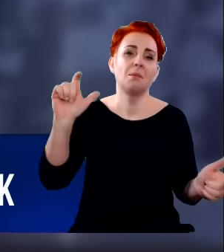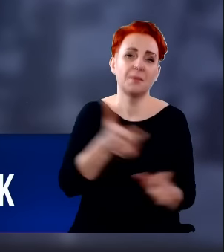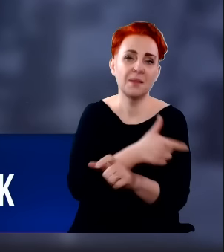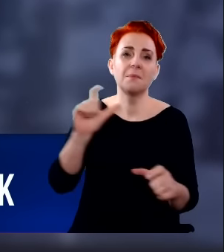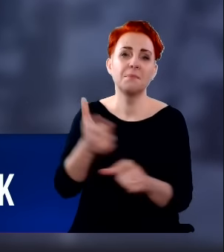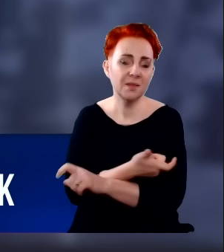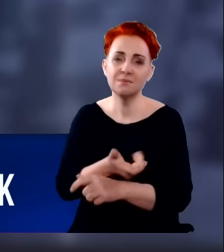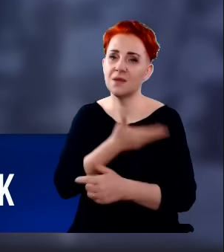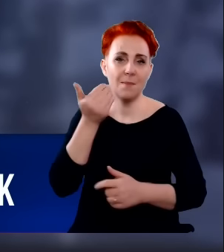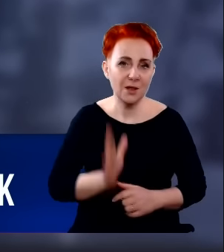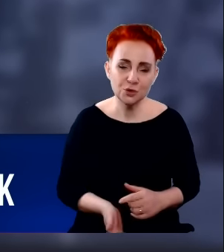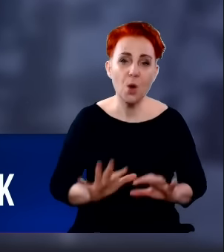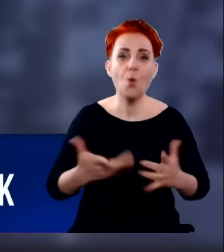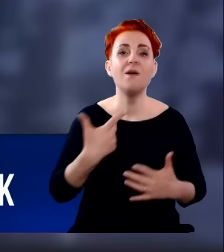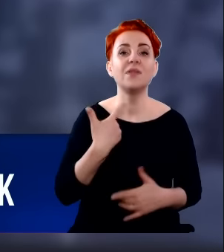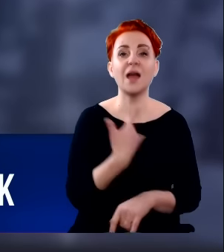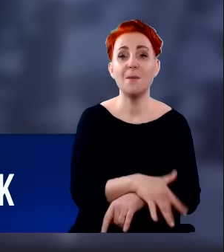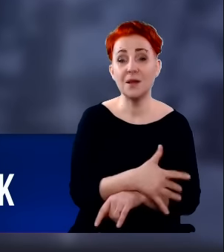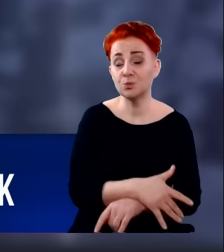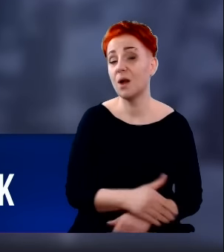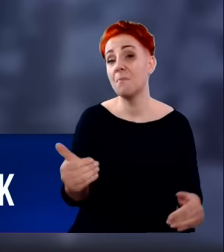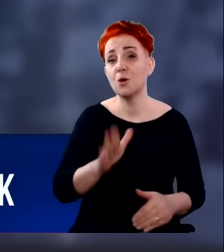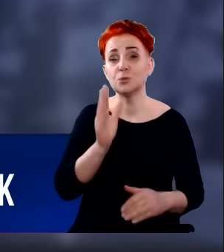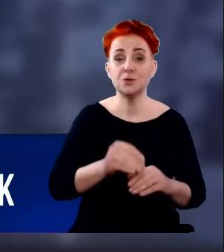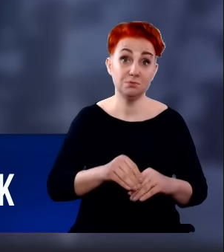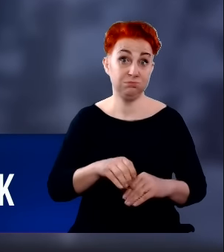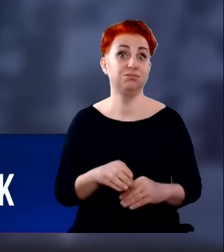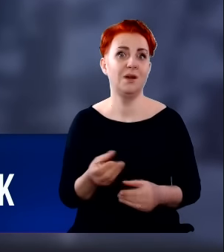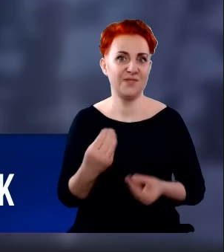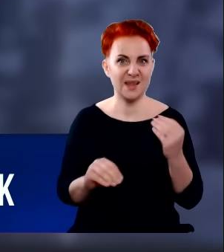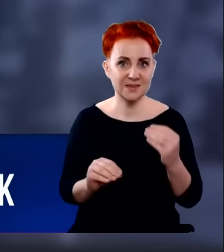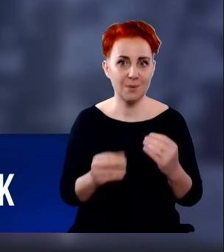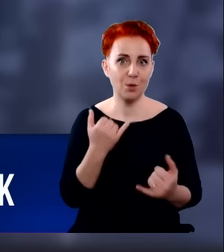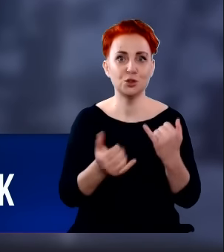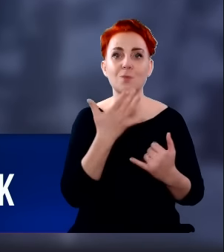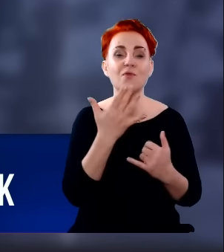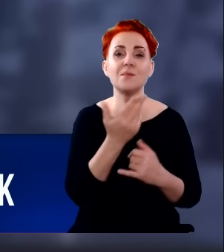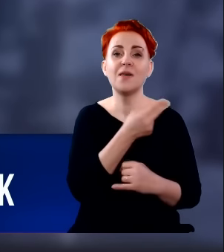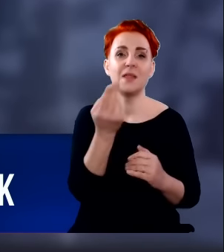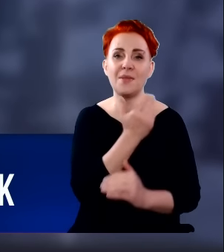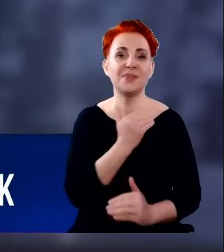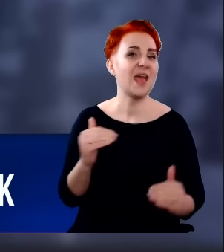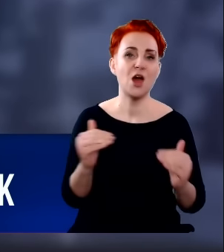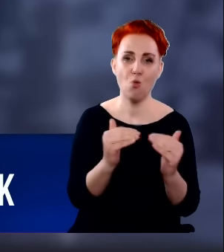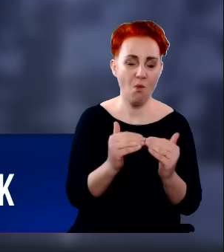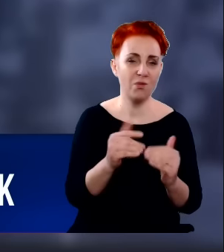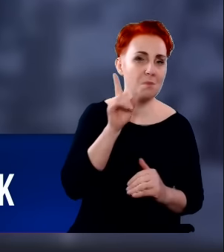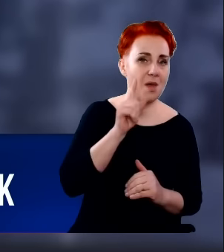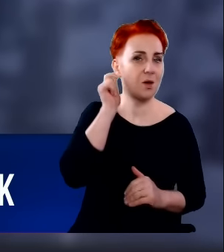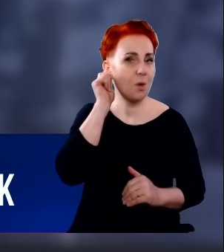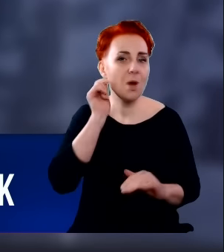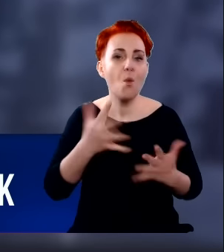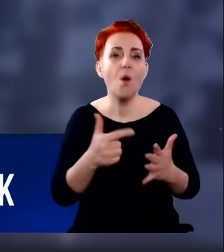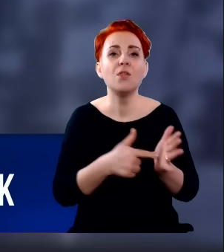społeczne. Mówimy o wieku emerytalnym, że być może będzie podniesione, no bo skoro się mówi o nierówności między kobietami i mężczyznami, mówimy o tych